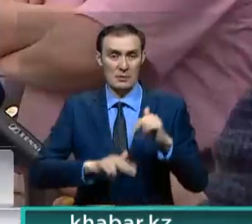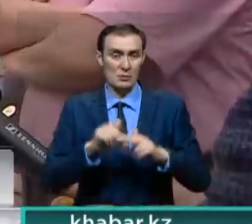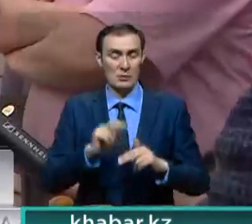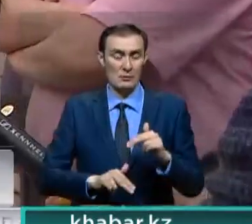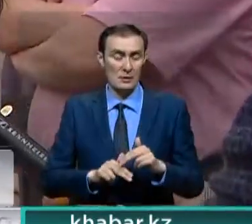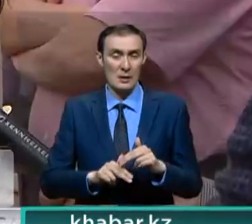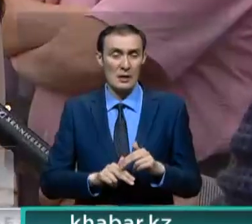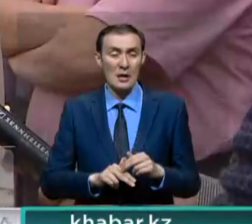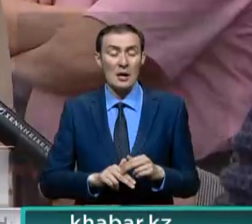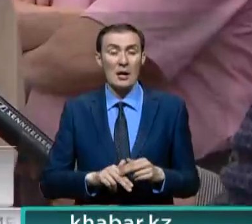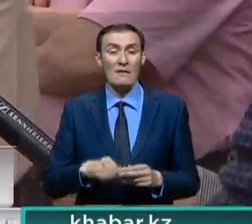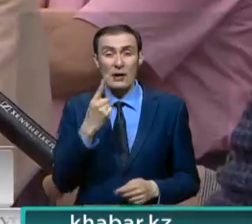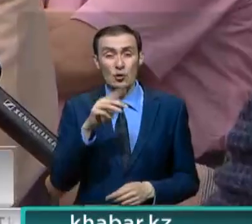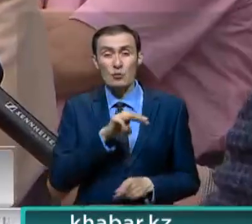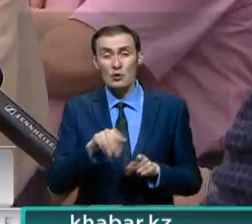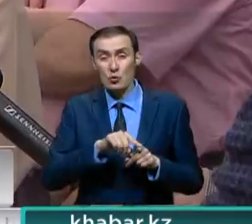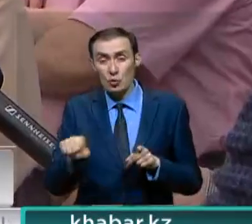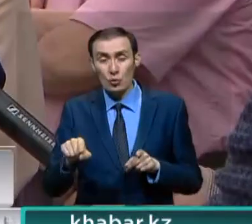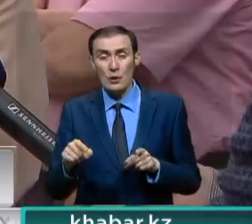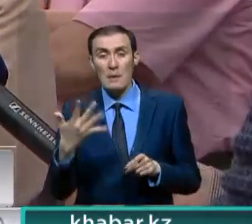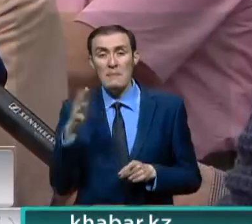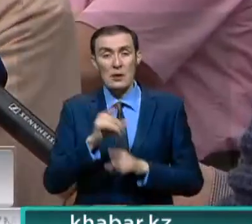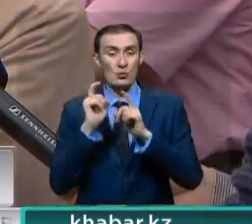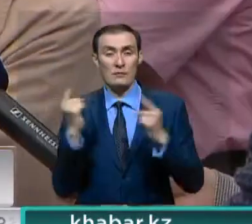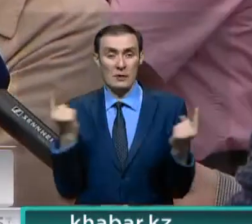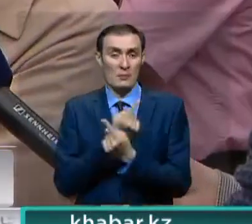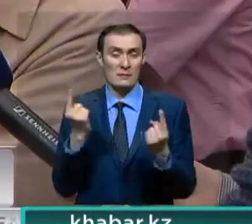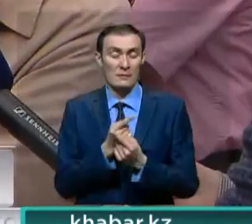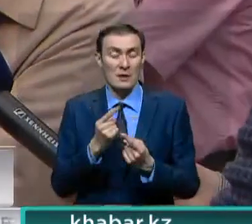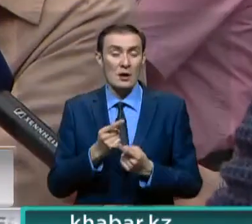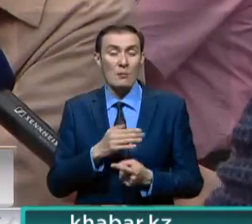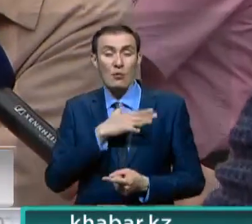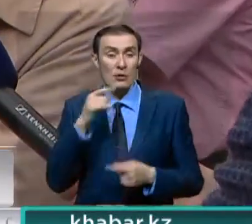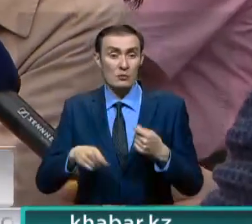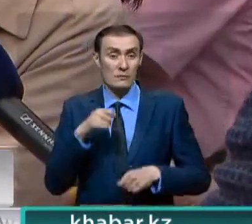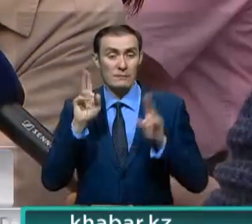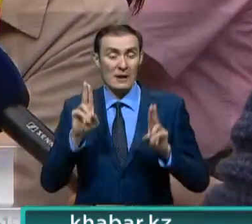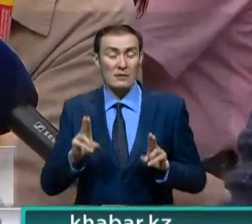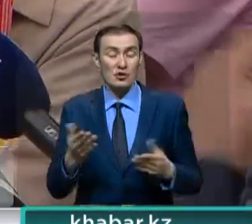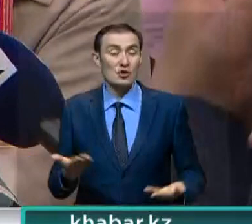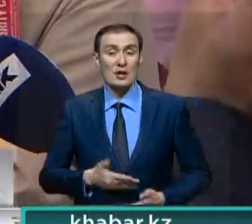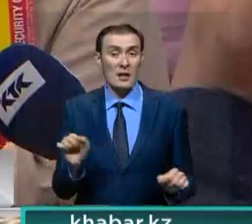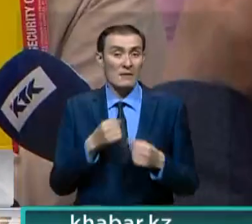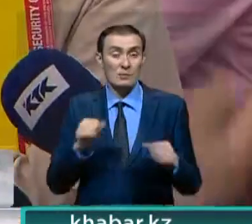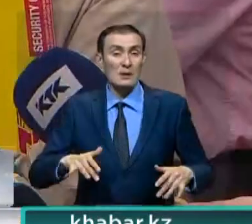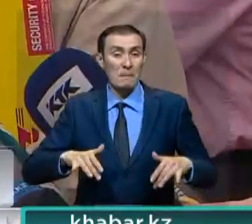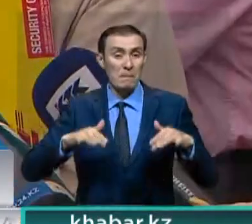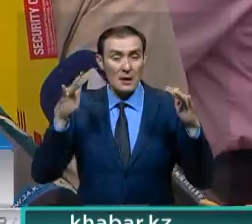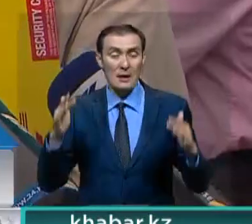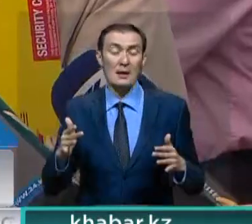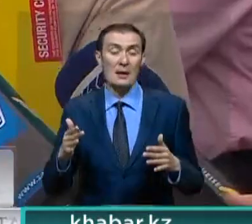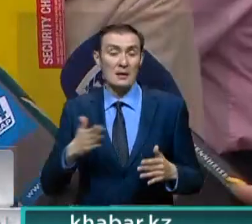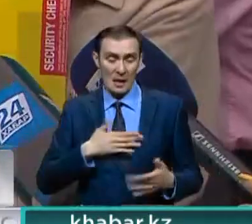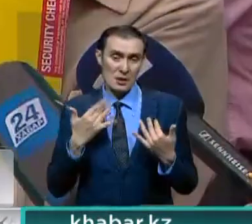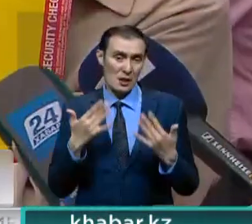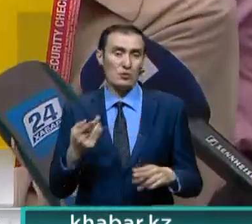В минуту ездят 5 КАМАЗов. Это невозможно. Превышает все санитарные нормы. Жить невозможно. Там пыль такая. Вот я